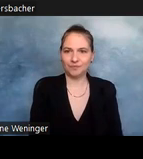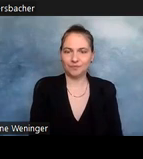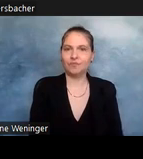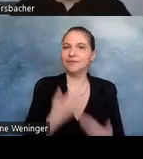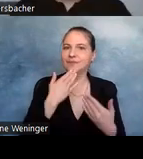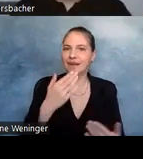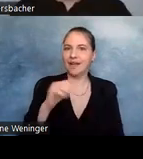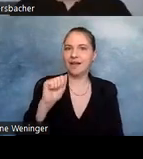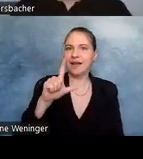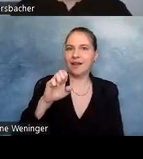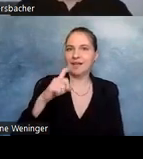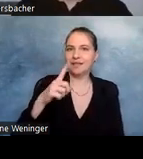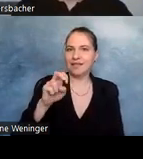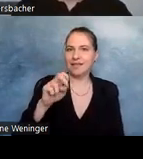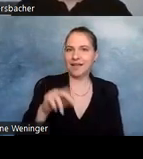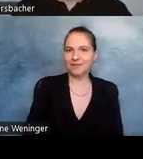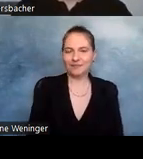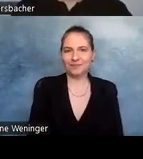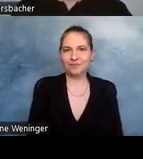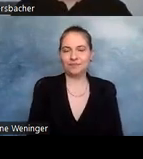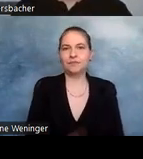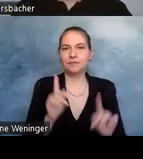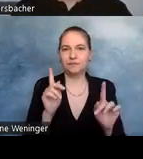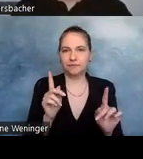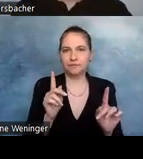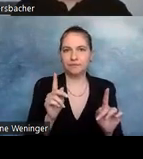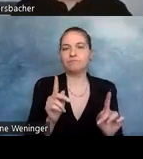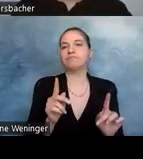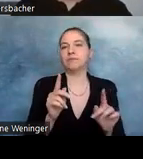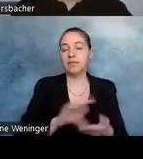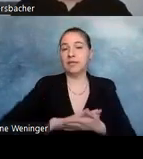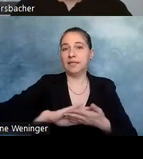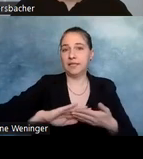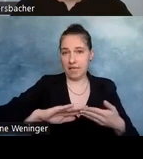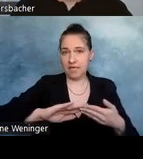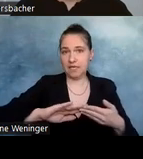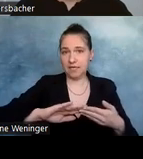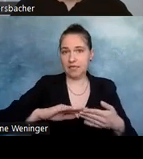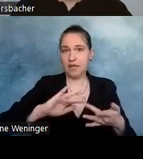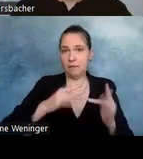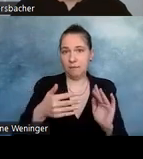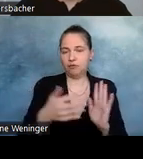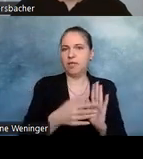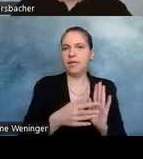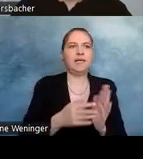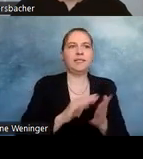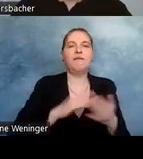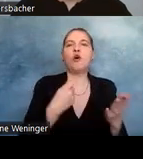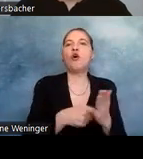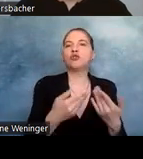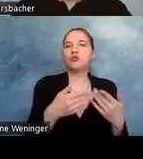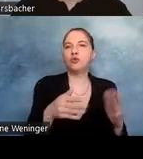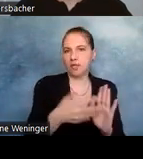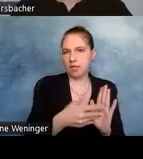Danke, Alexander. Übrigens, der Easy Web Check ist also einfach nur ein Test, der kostenlos ist.